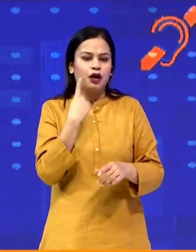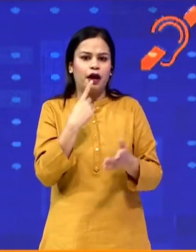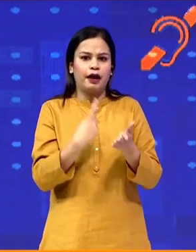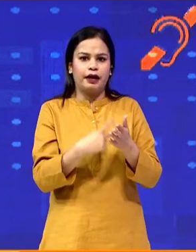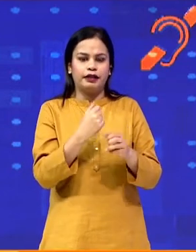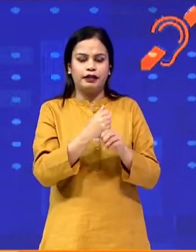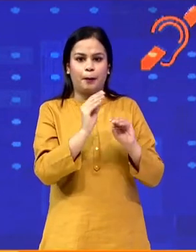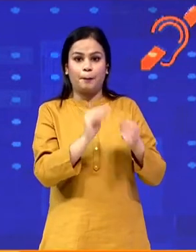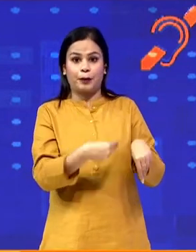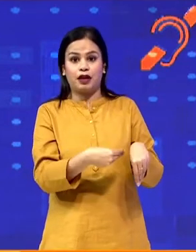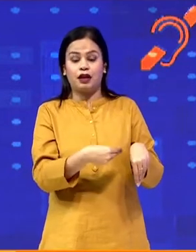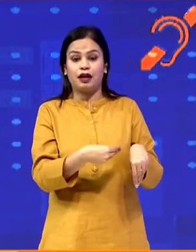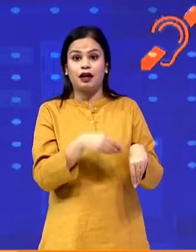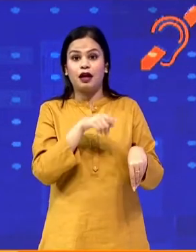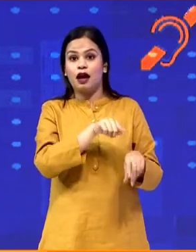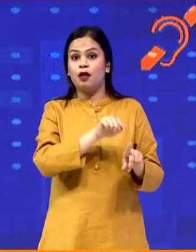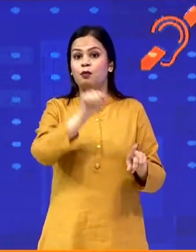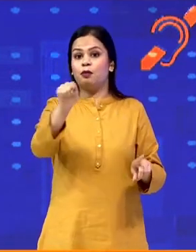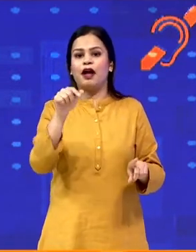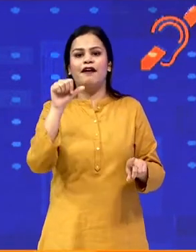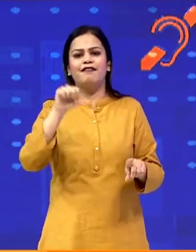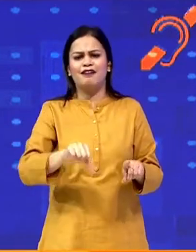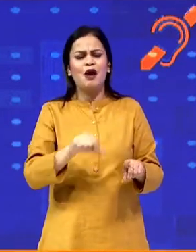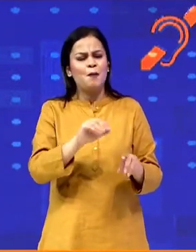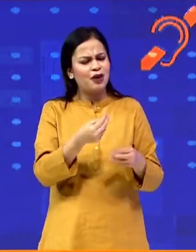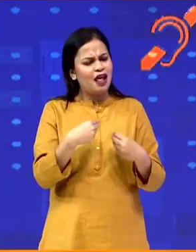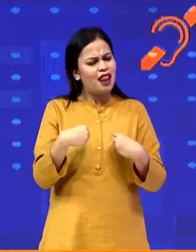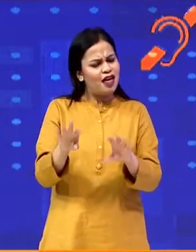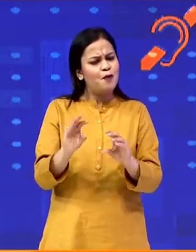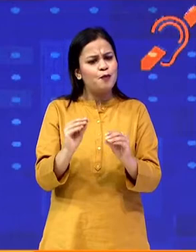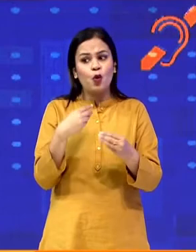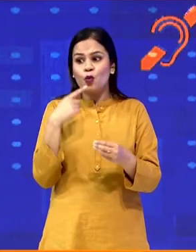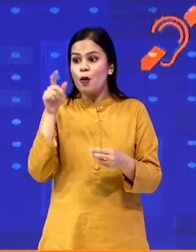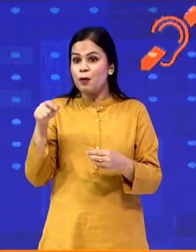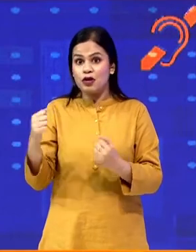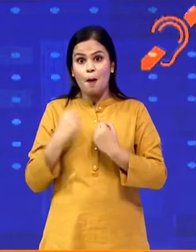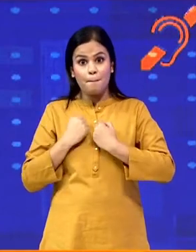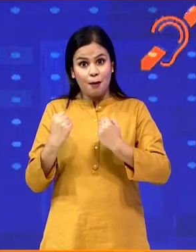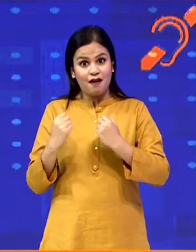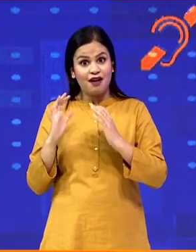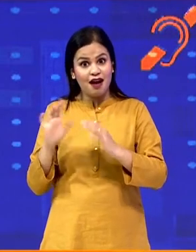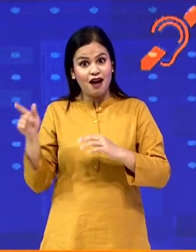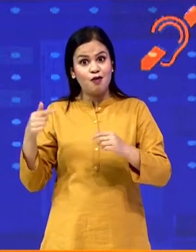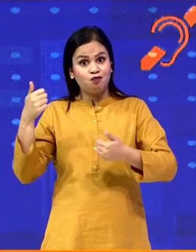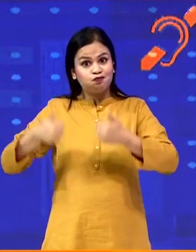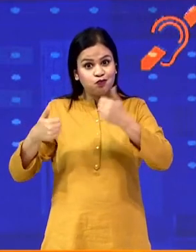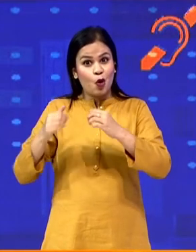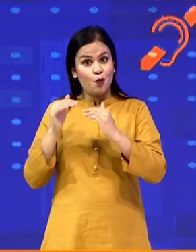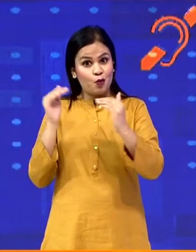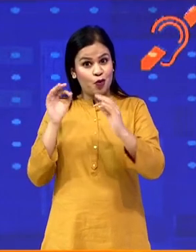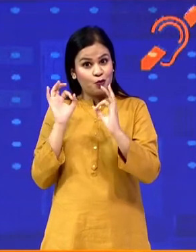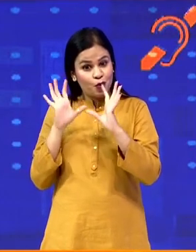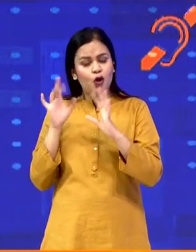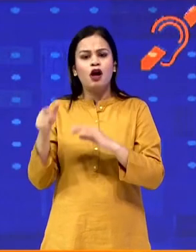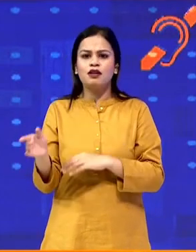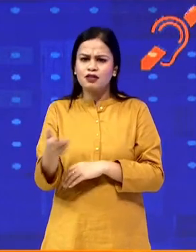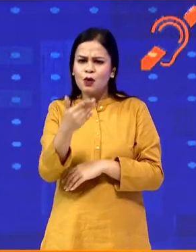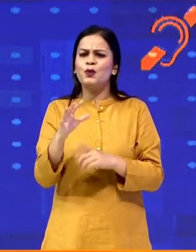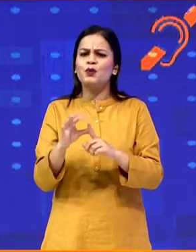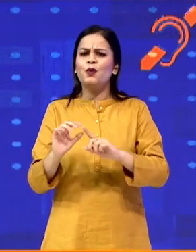तो जो आपके बस का नहीं है उसको दे दो लेकिन चलाना भी खुद ही है